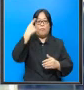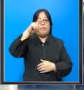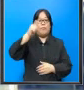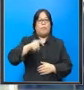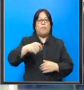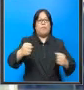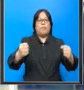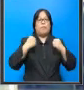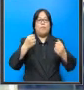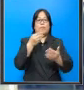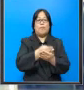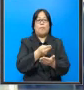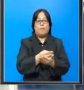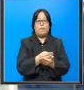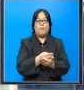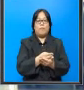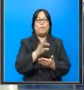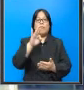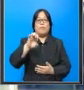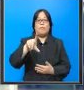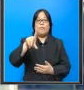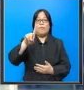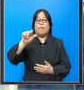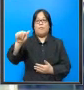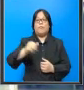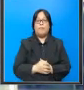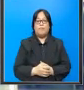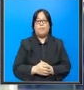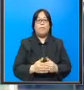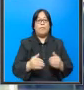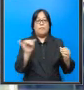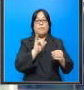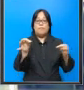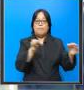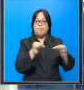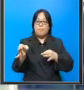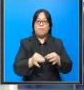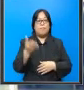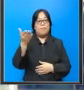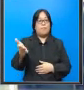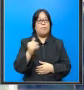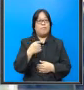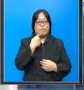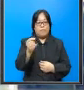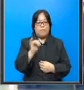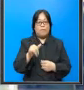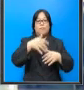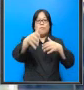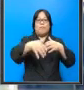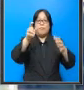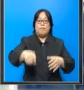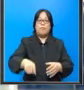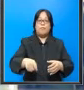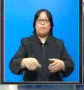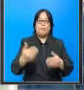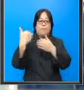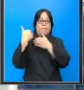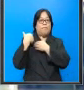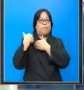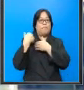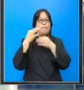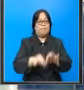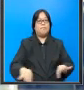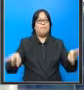proses sekiranya blender Eko lumpuh 2040 masih lama lagi untuk